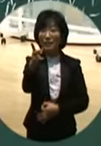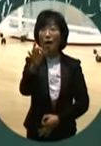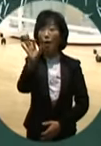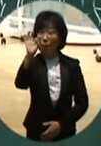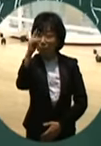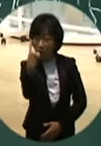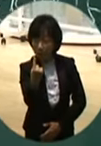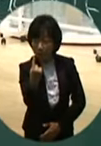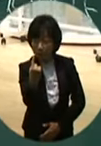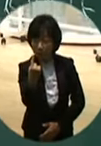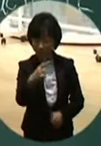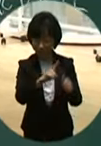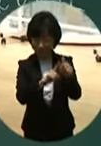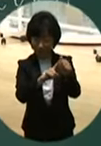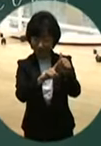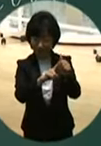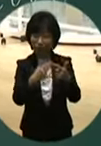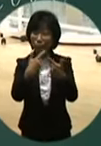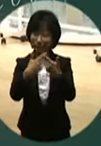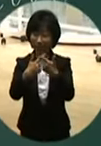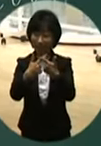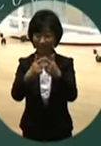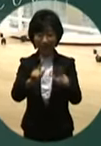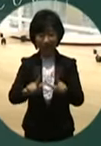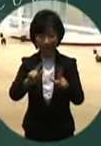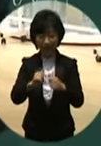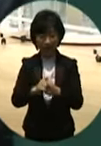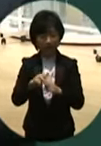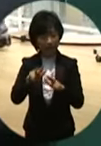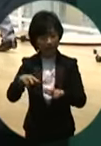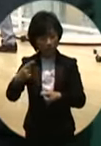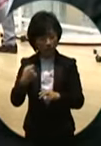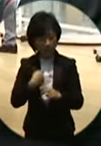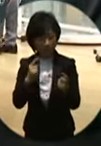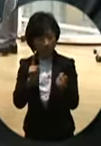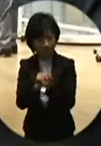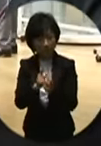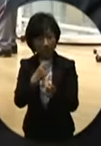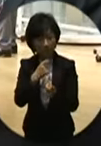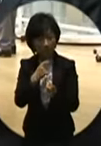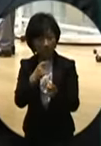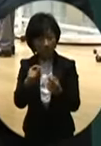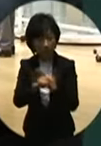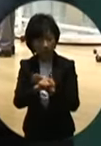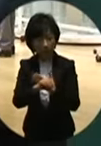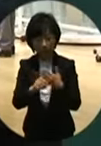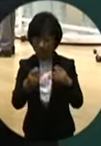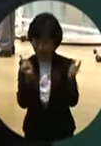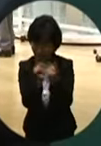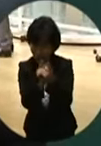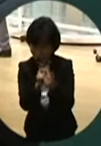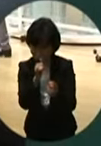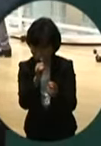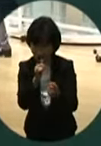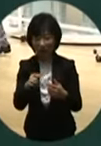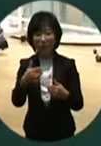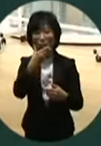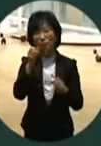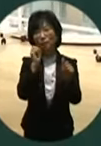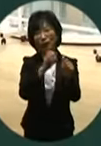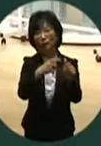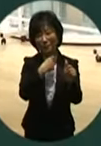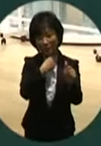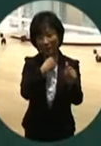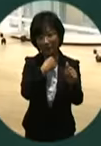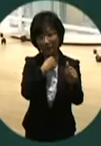전하고 싶어요. As one former senator, you know, he now retired, but then I hope I can meet him now so that I can give him the gospel. 우리가 감히 그 총리